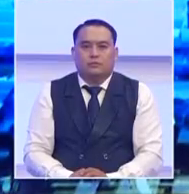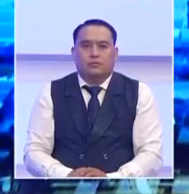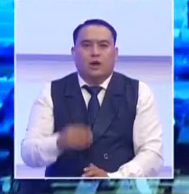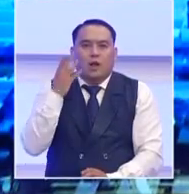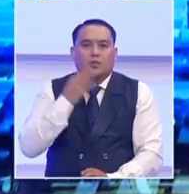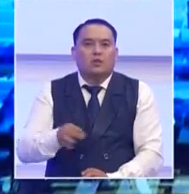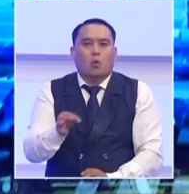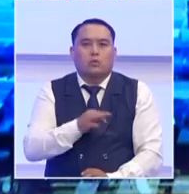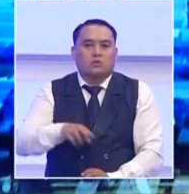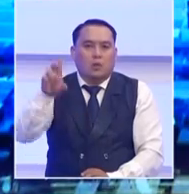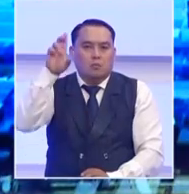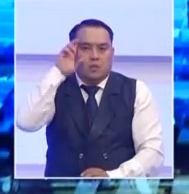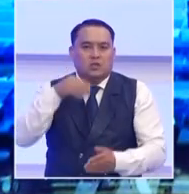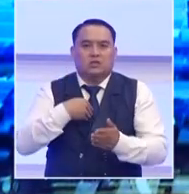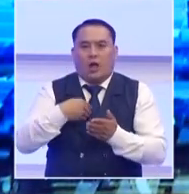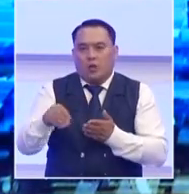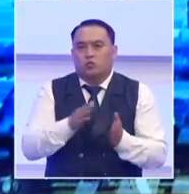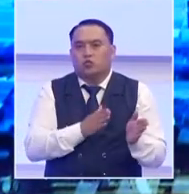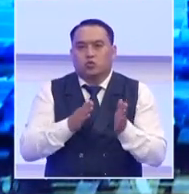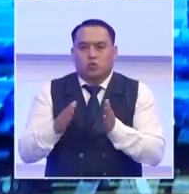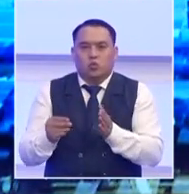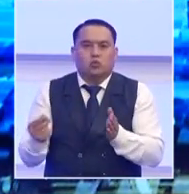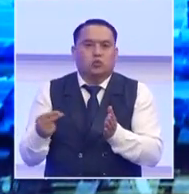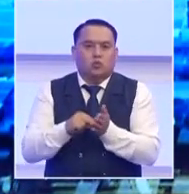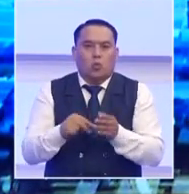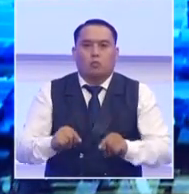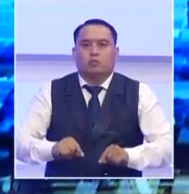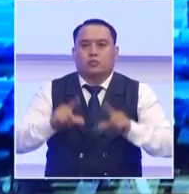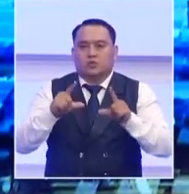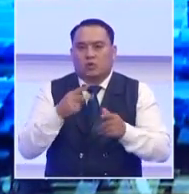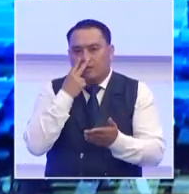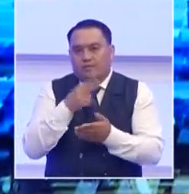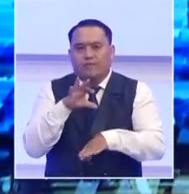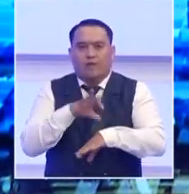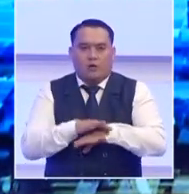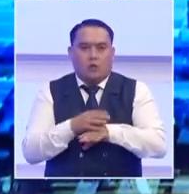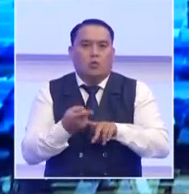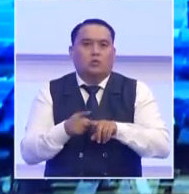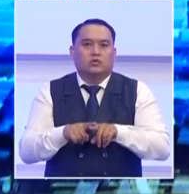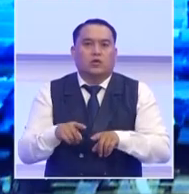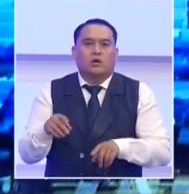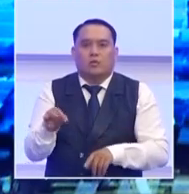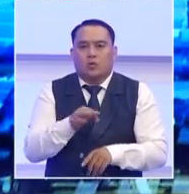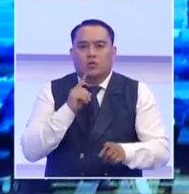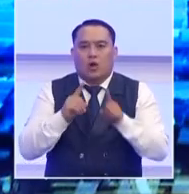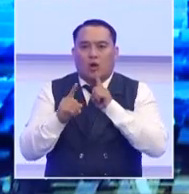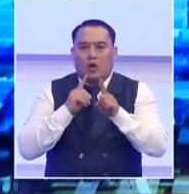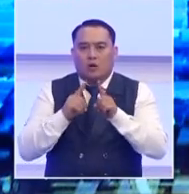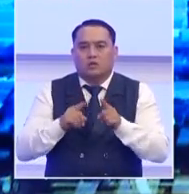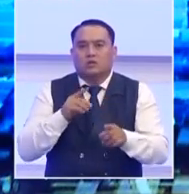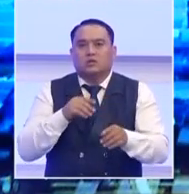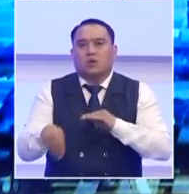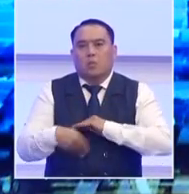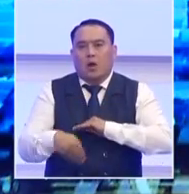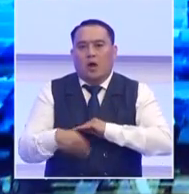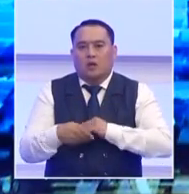Алматы облысында мемлекеттік сатып алу жүйесінде бағаны көтеру фактілері тіркелген. Бұл туралы Жетісу медиа алаңында өткен брифингте аймақтың